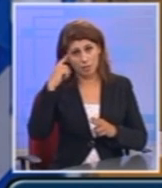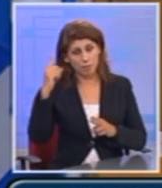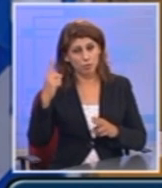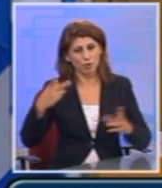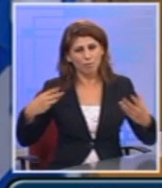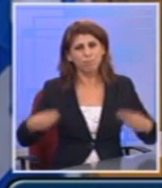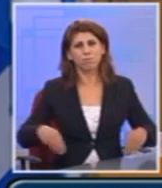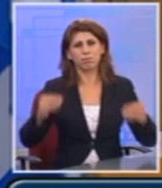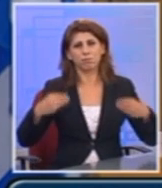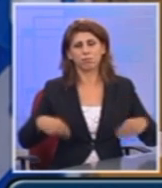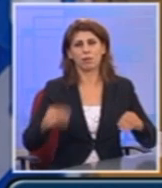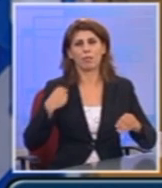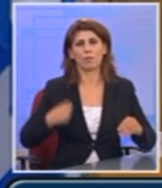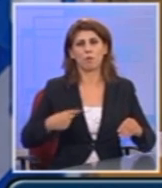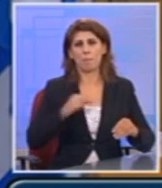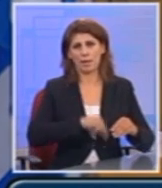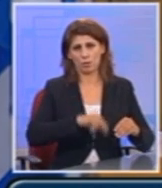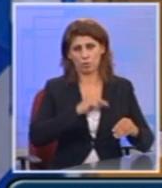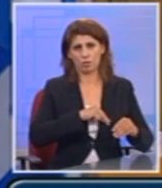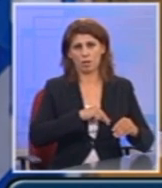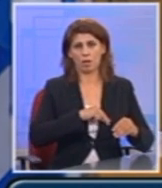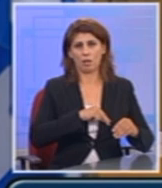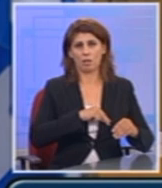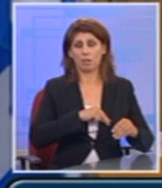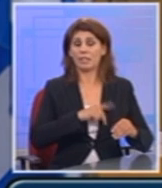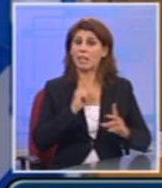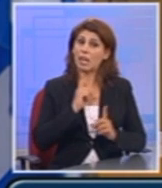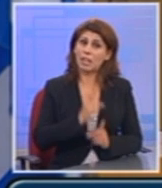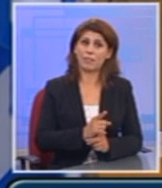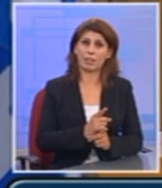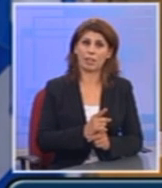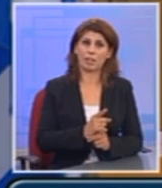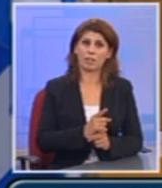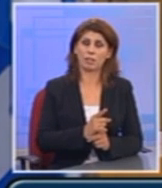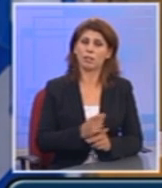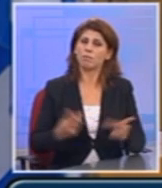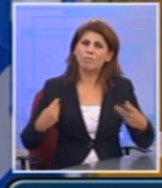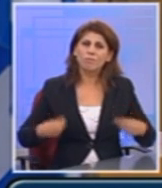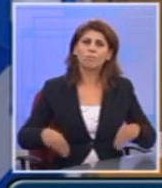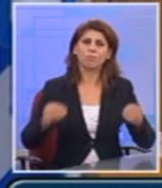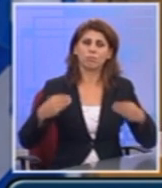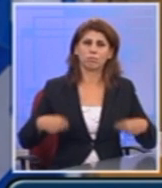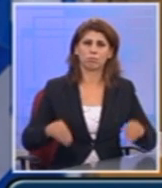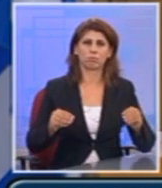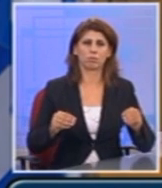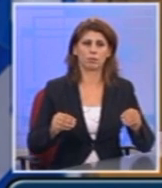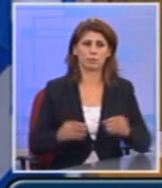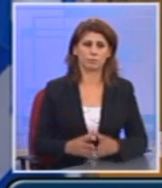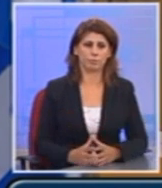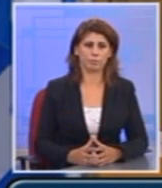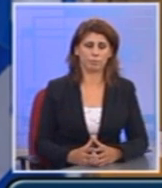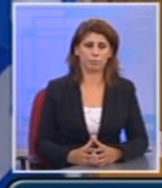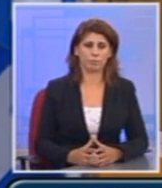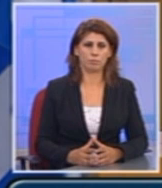ξεπούλημα της δημόσιας περιουσίας και ιδίως το ξεπούλημα για να